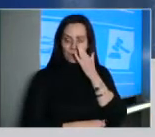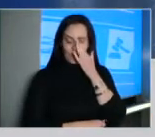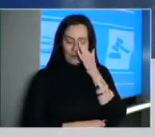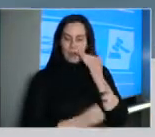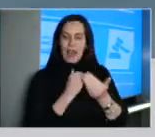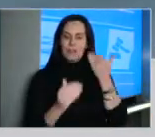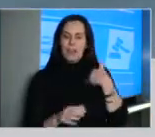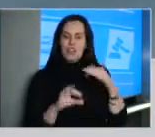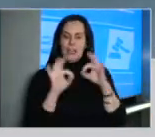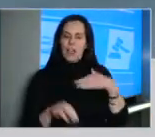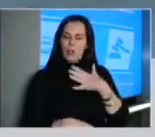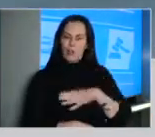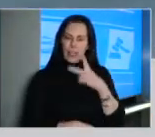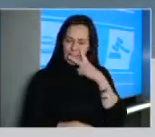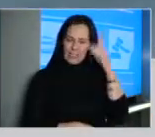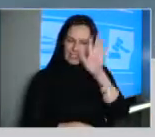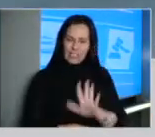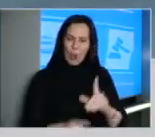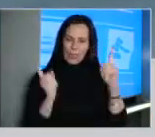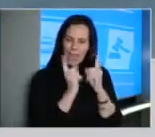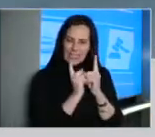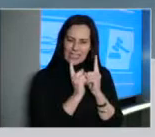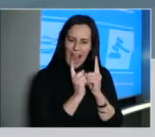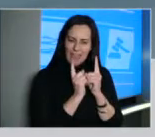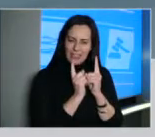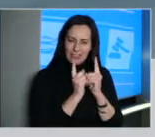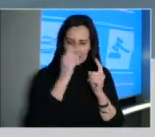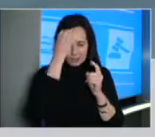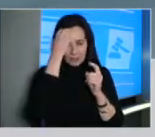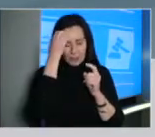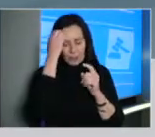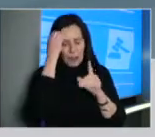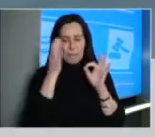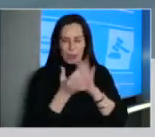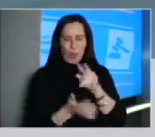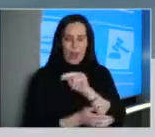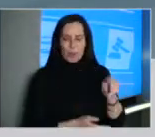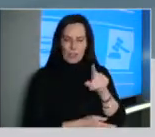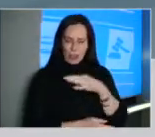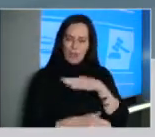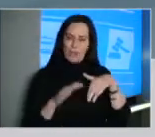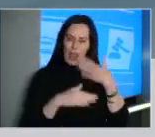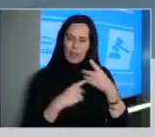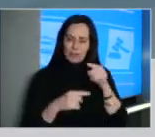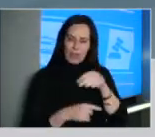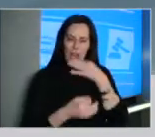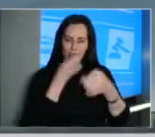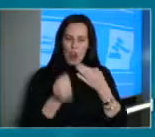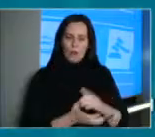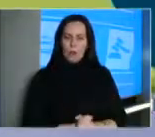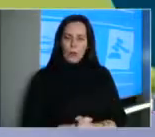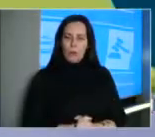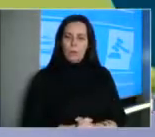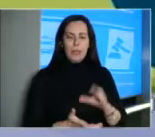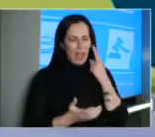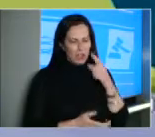ברשותך, לפני שנתחיל אני ארצה שנראה איזשהו סרטון קצר של רשות שוק ההון בדיוק על הנושא שלנו, ומיד נגיע לשאלות.